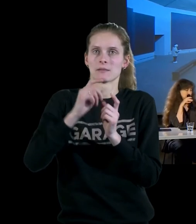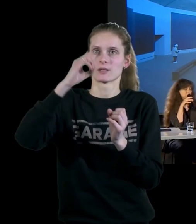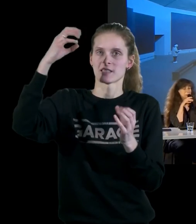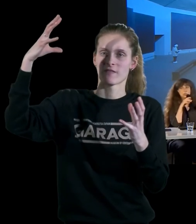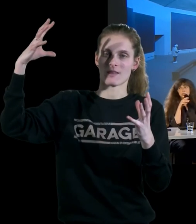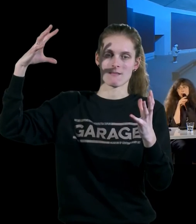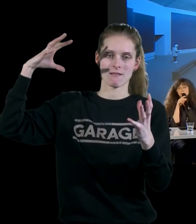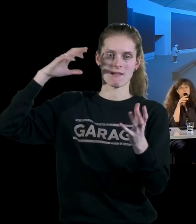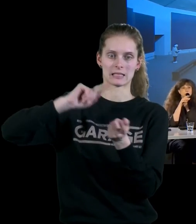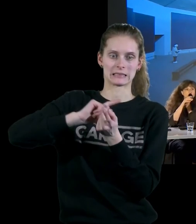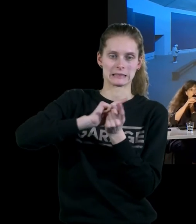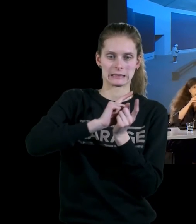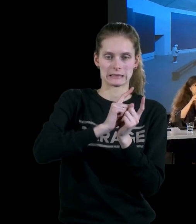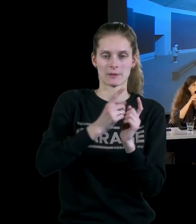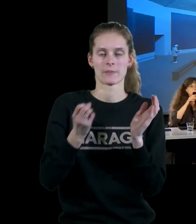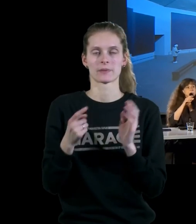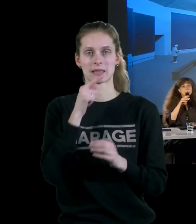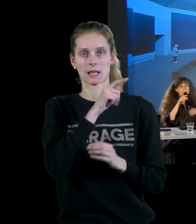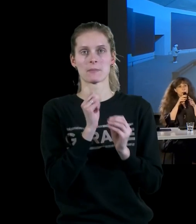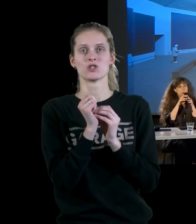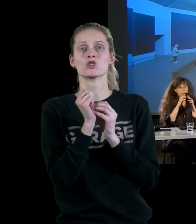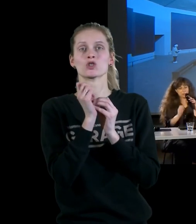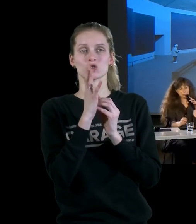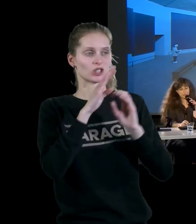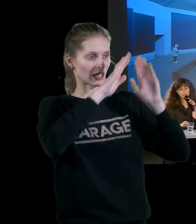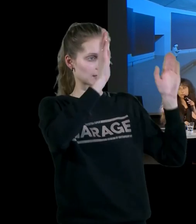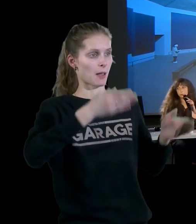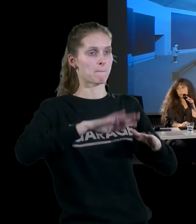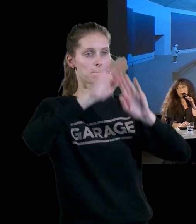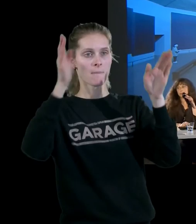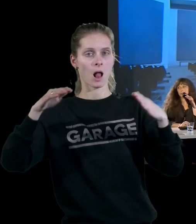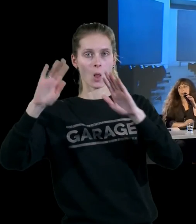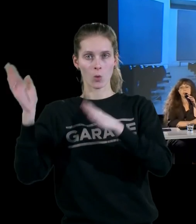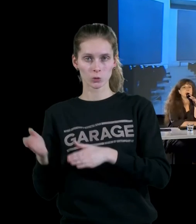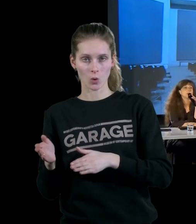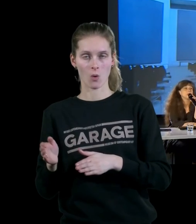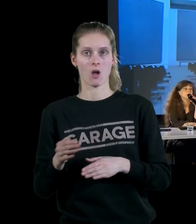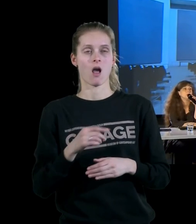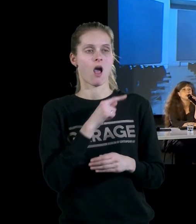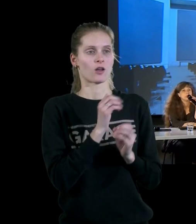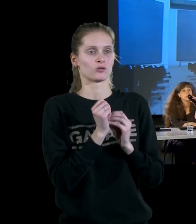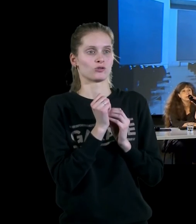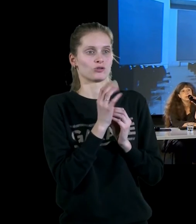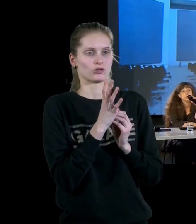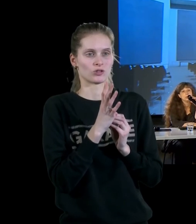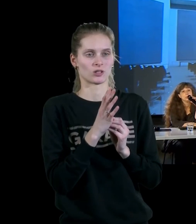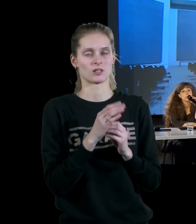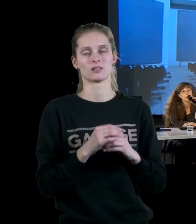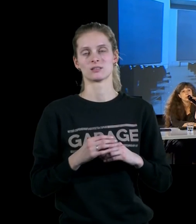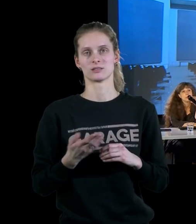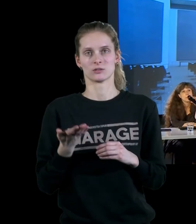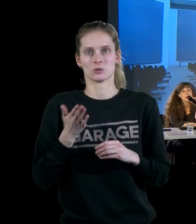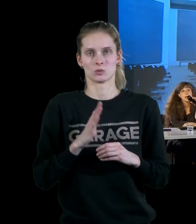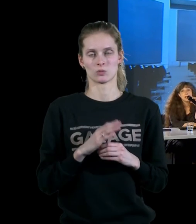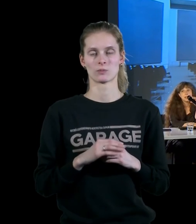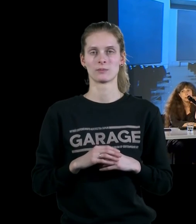и 14 полотен, как вы видите, почти монохромных, абстрактных, которые представляют 14 остановок крестного пути, условно